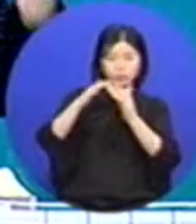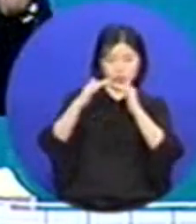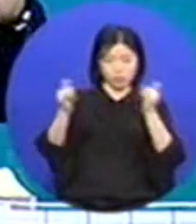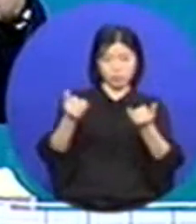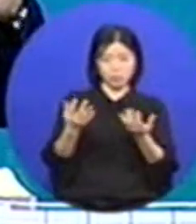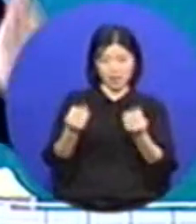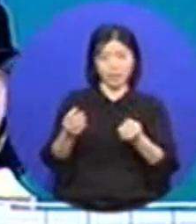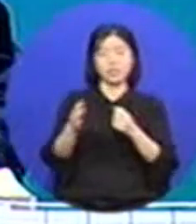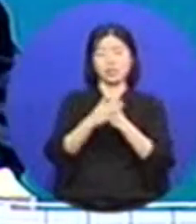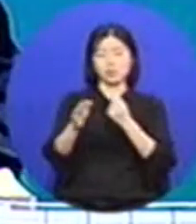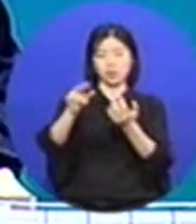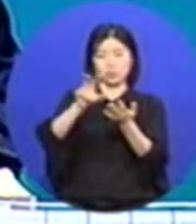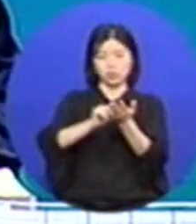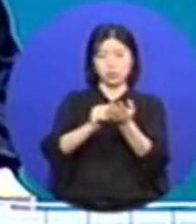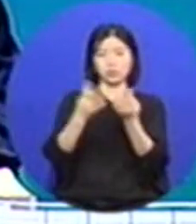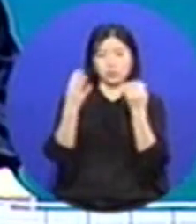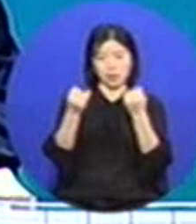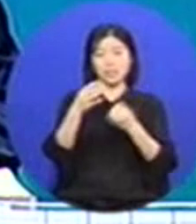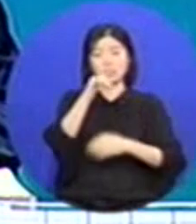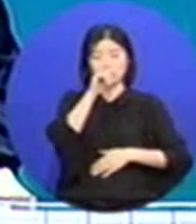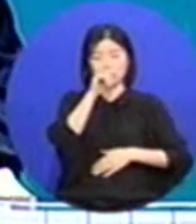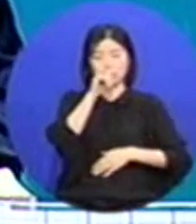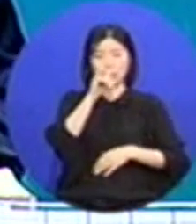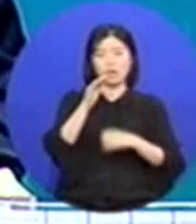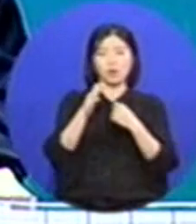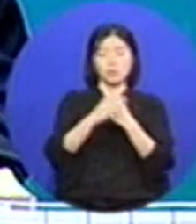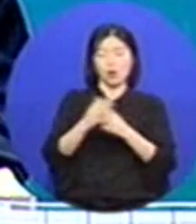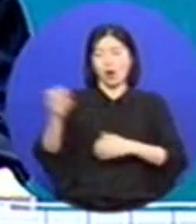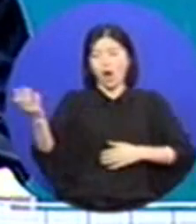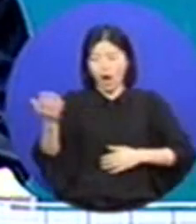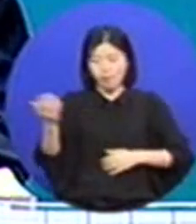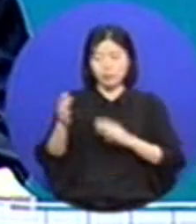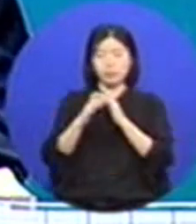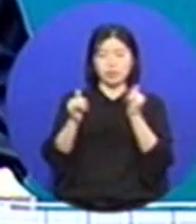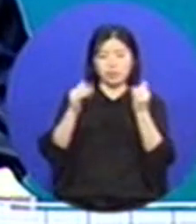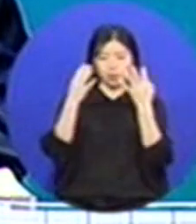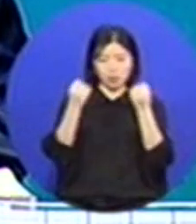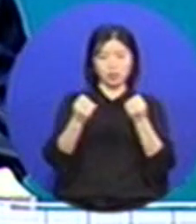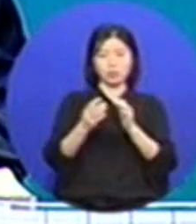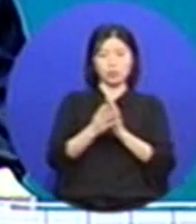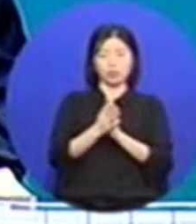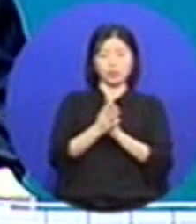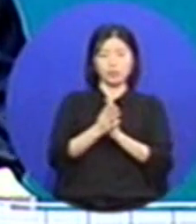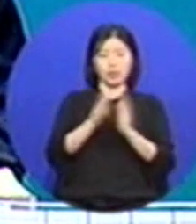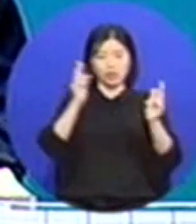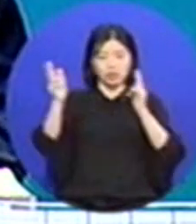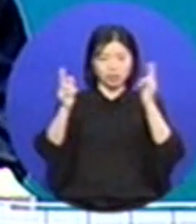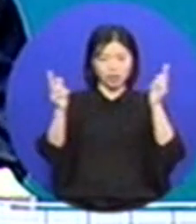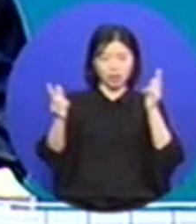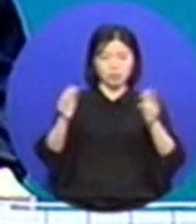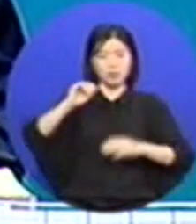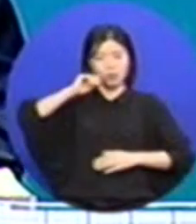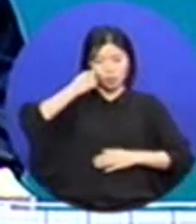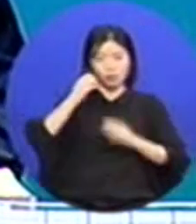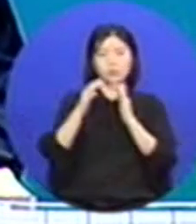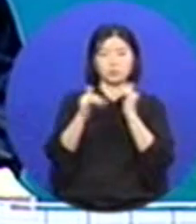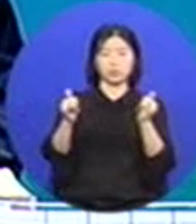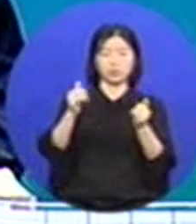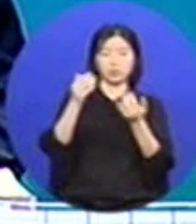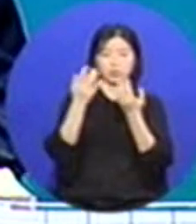문제도 항상 많습니다 아픈 분들도 많고 사업이 어려운 분들도 많고